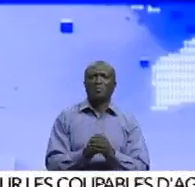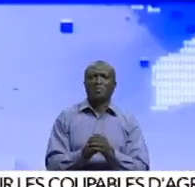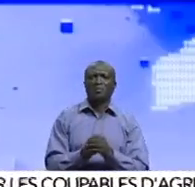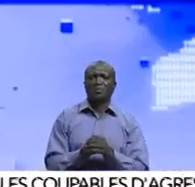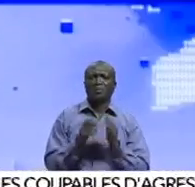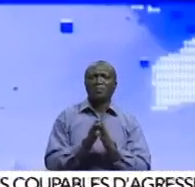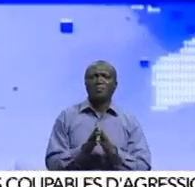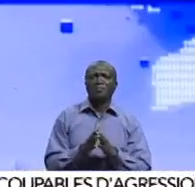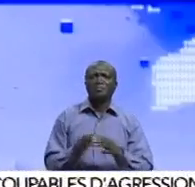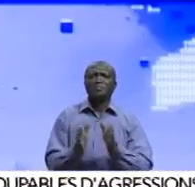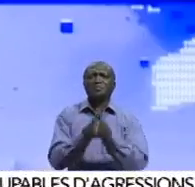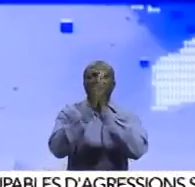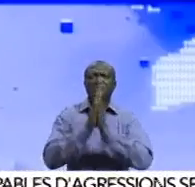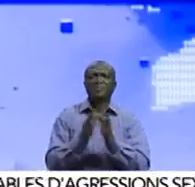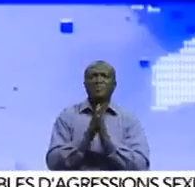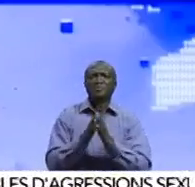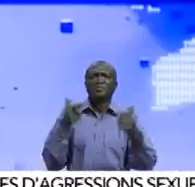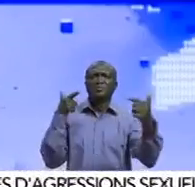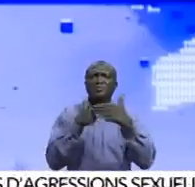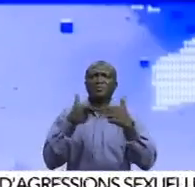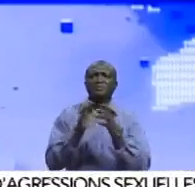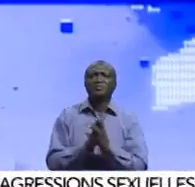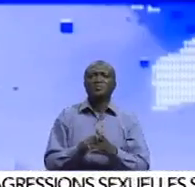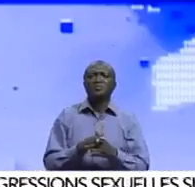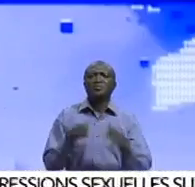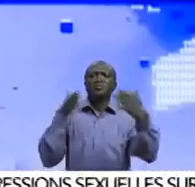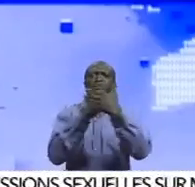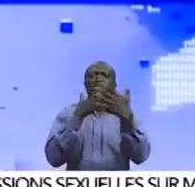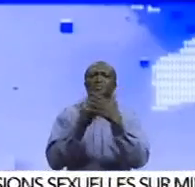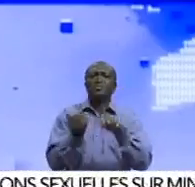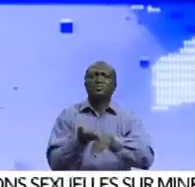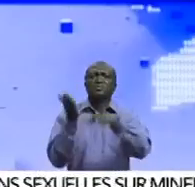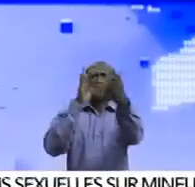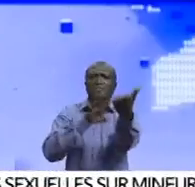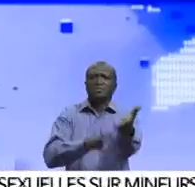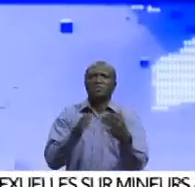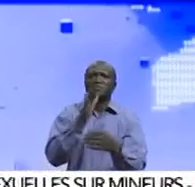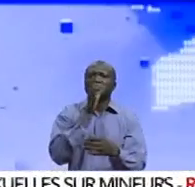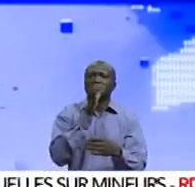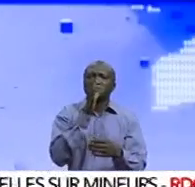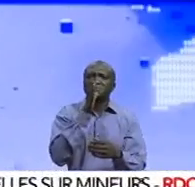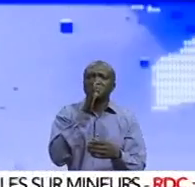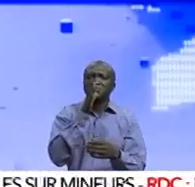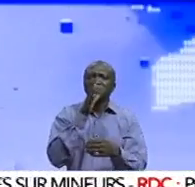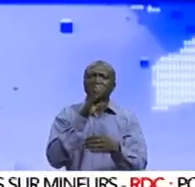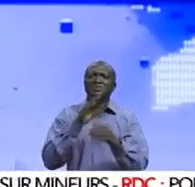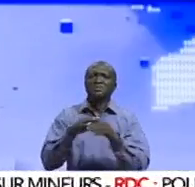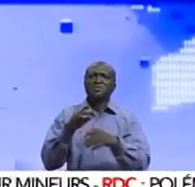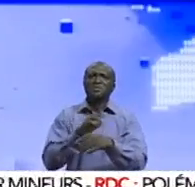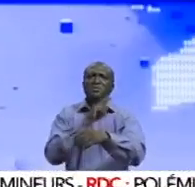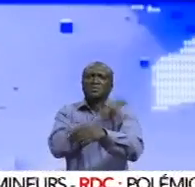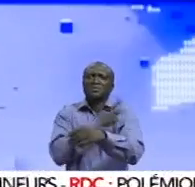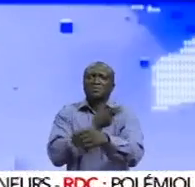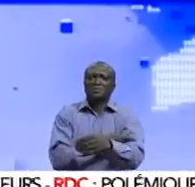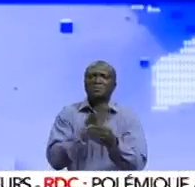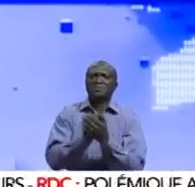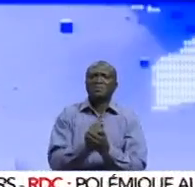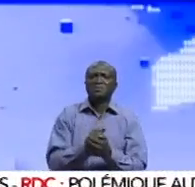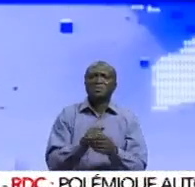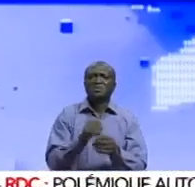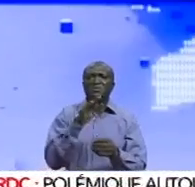l'insturation de journée dédié à la lutte contre la mortalité maternelle et néonatale ses membres se sont réunis ce mardi en prélude à la